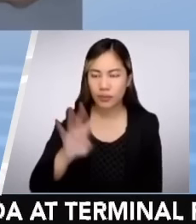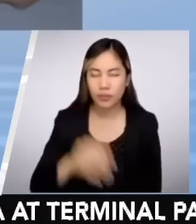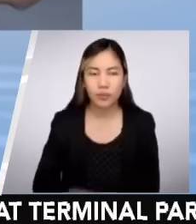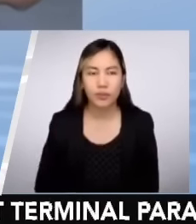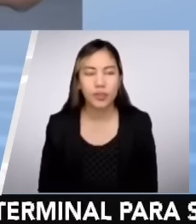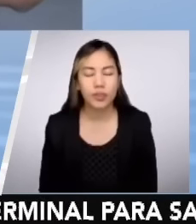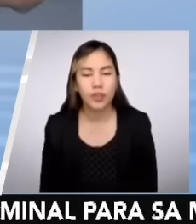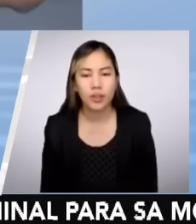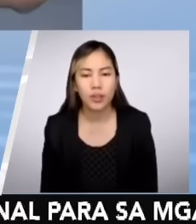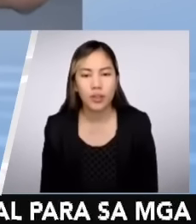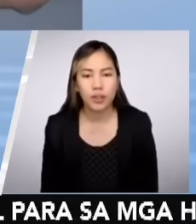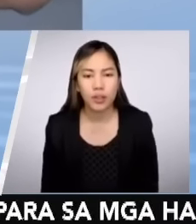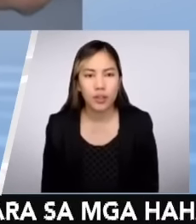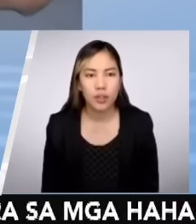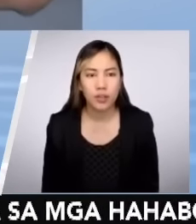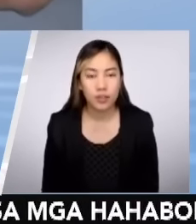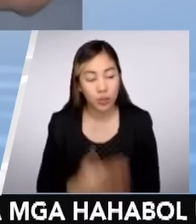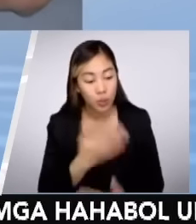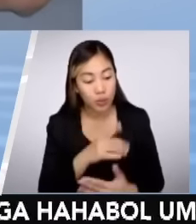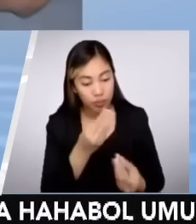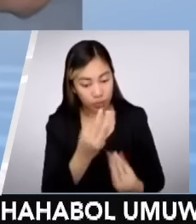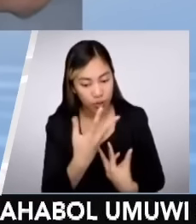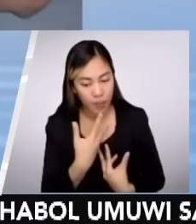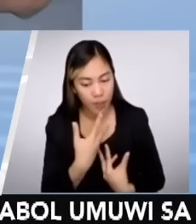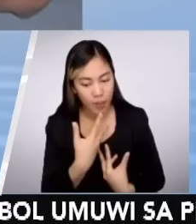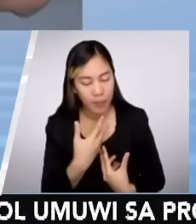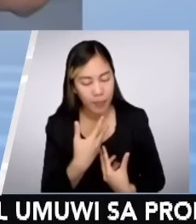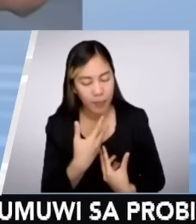JP, papuntang Occidental Mindoro.